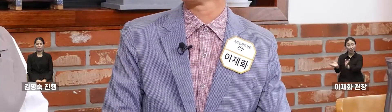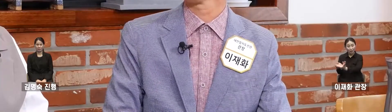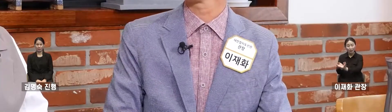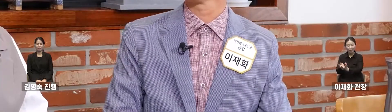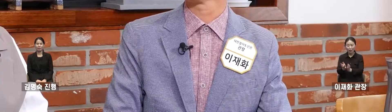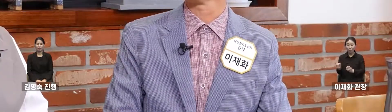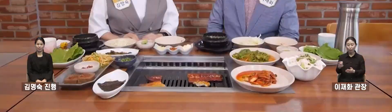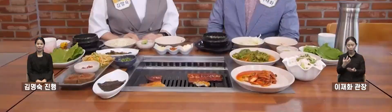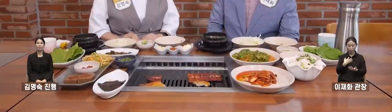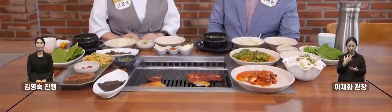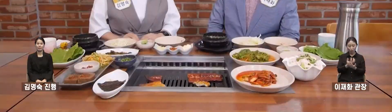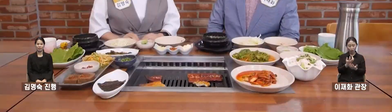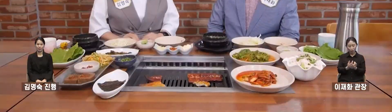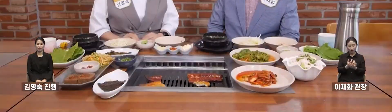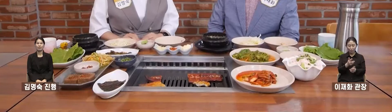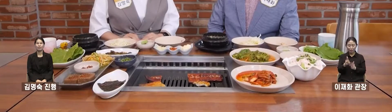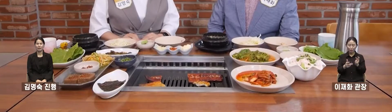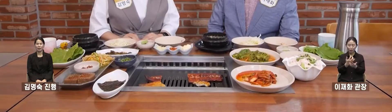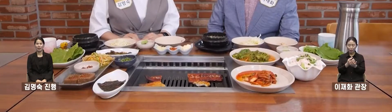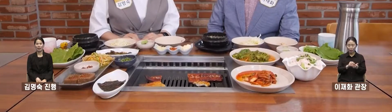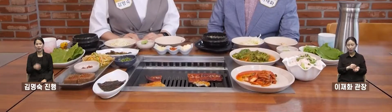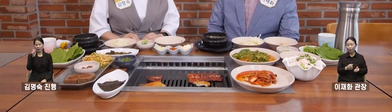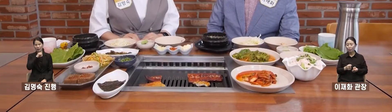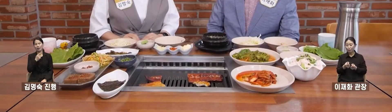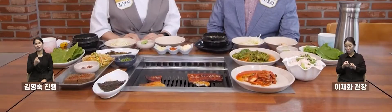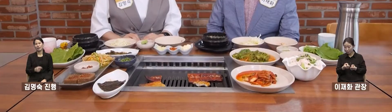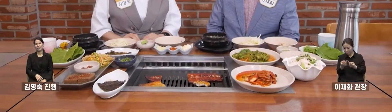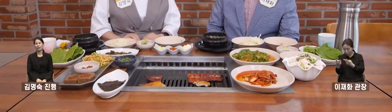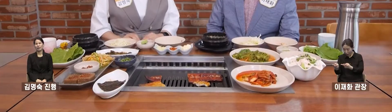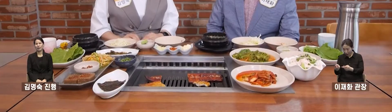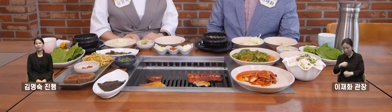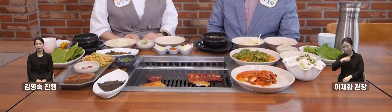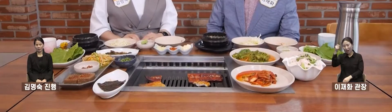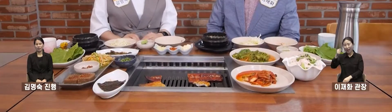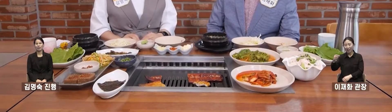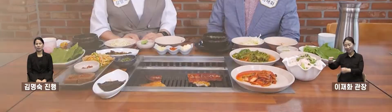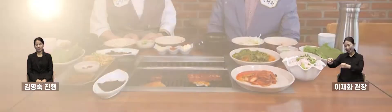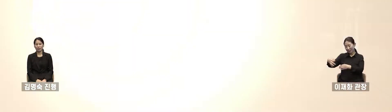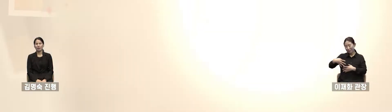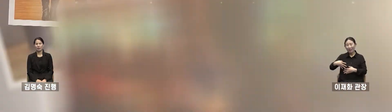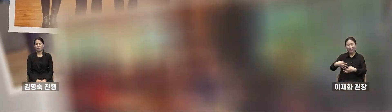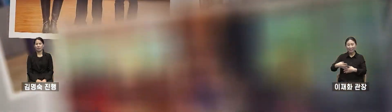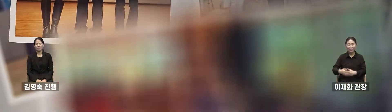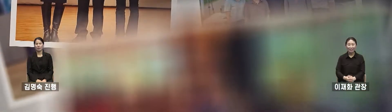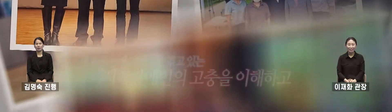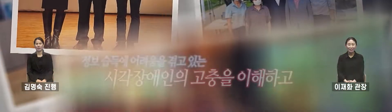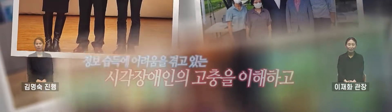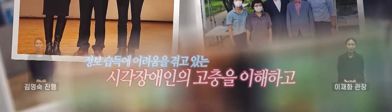기관에서 프로포즈를 해서 사업을 받아서 진행하고 있습니다. 그렇군요.